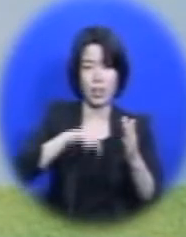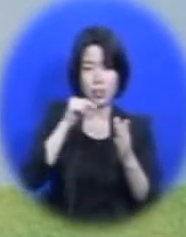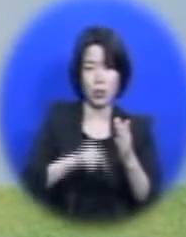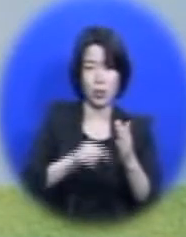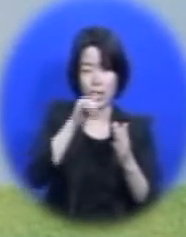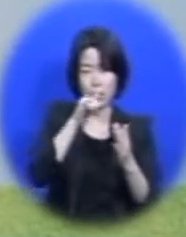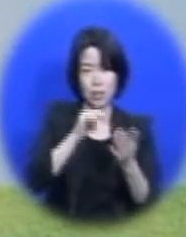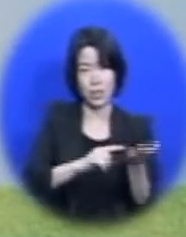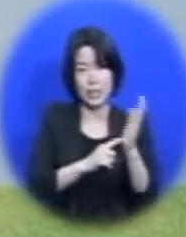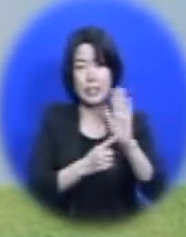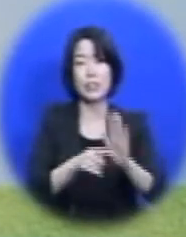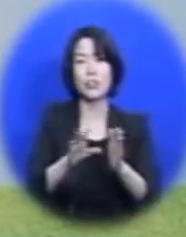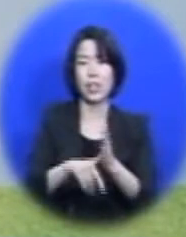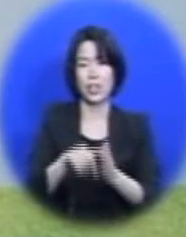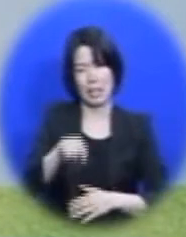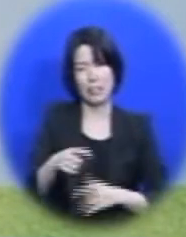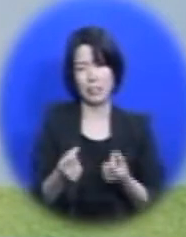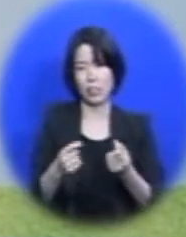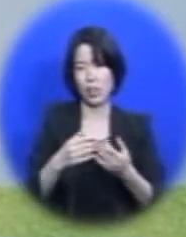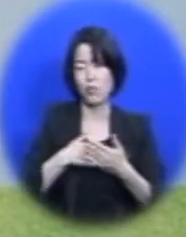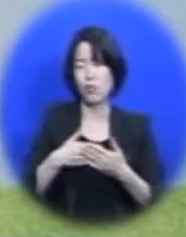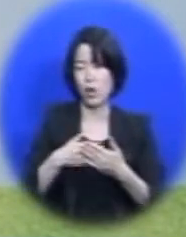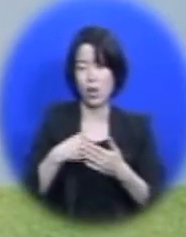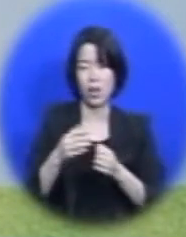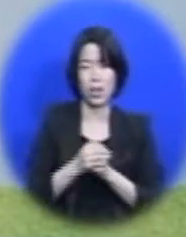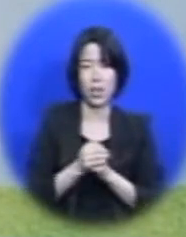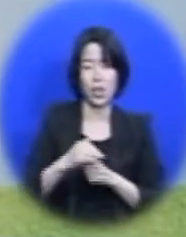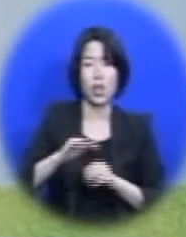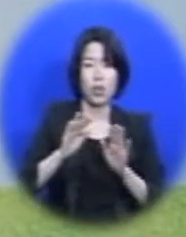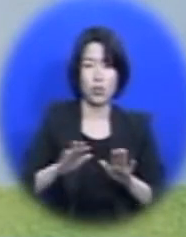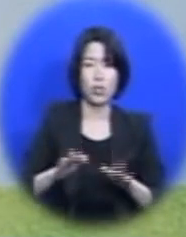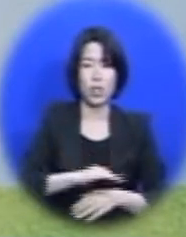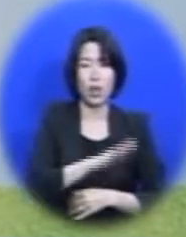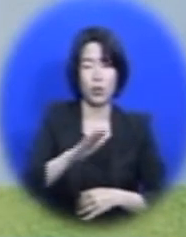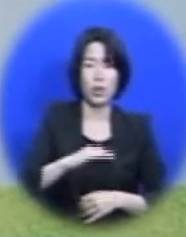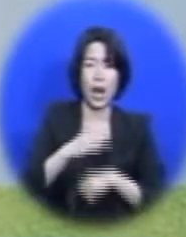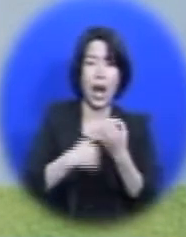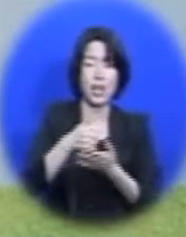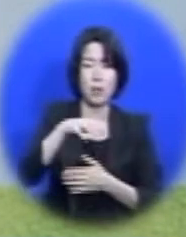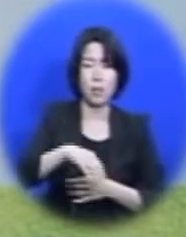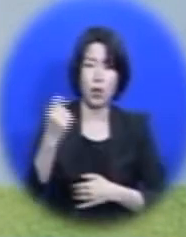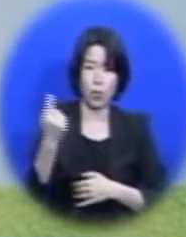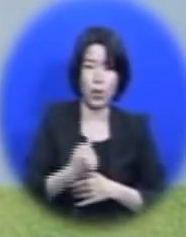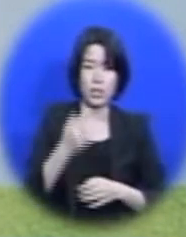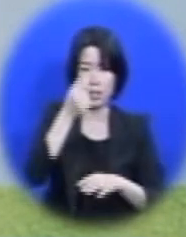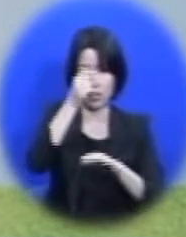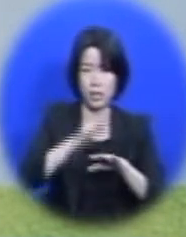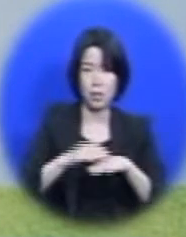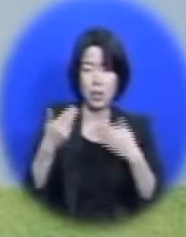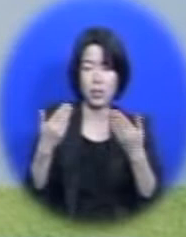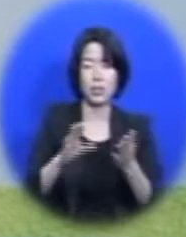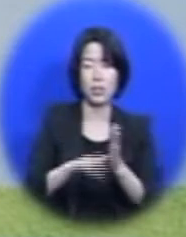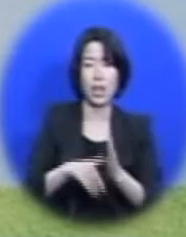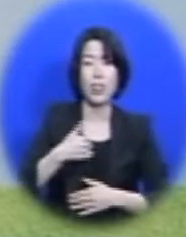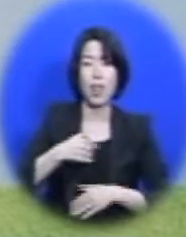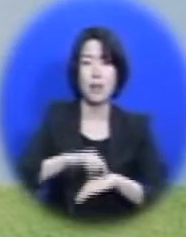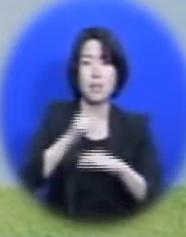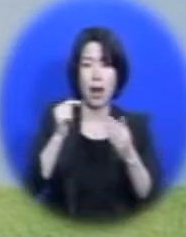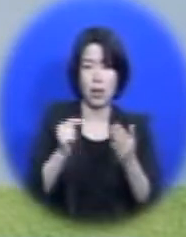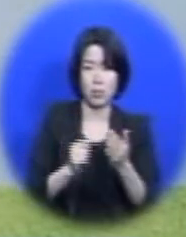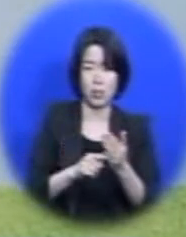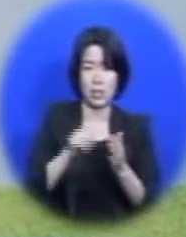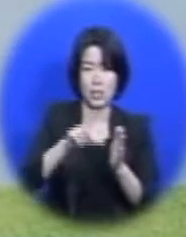것이 드러날 때 그렇게 두렵다 그 말입니다. 우리가 오늘 하나님 앞에 나와서 예배 드릴 때 내 마음을